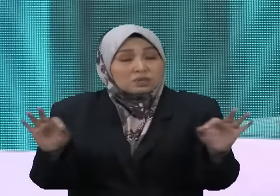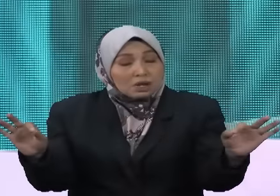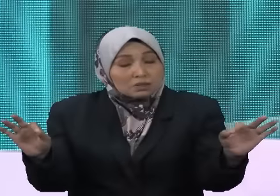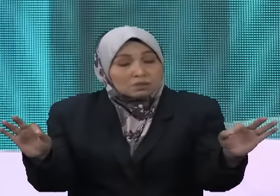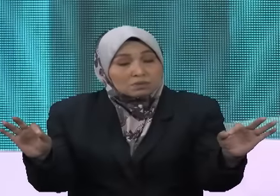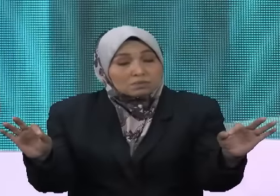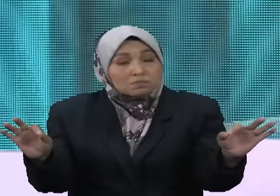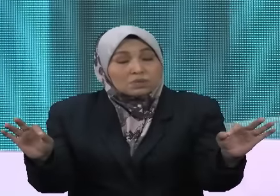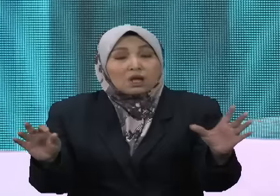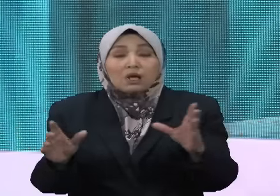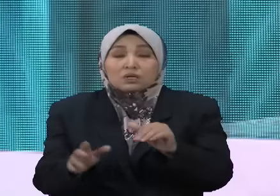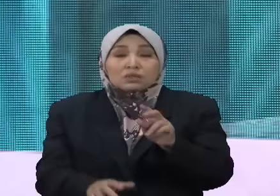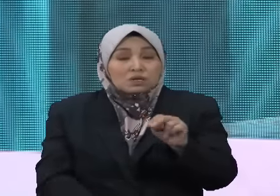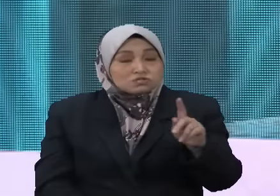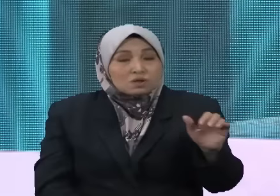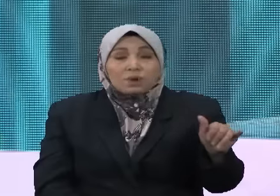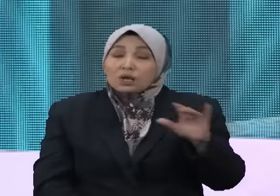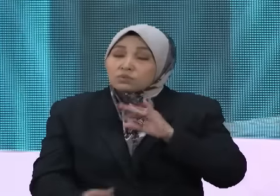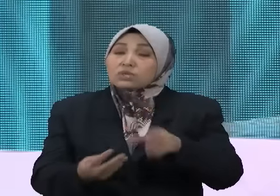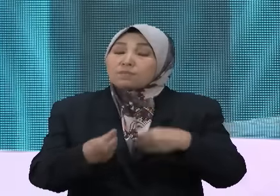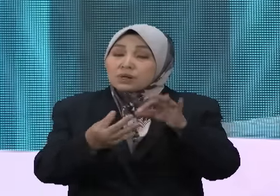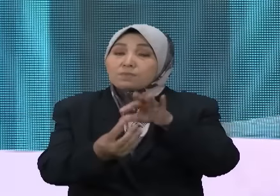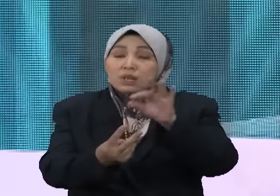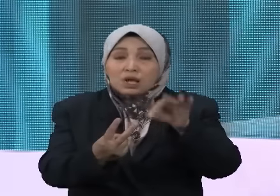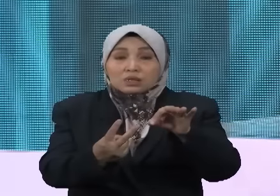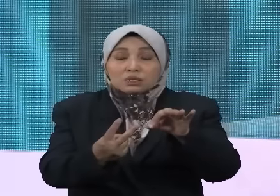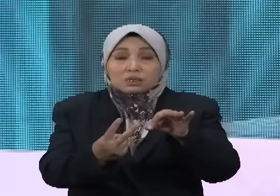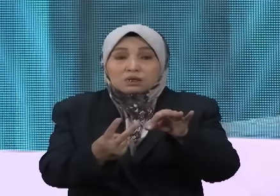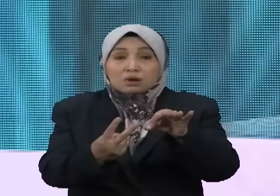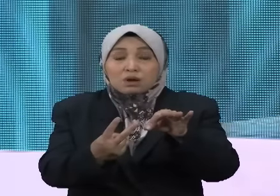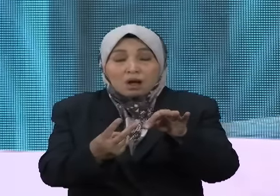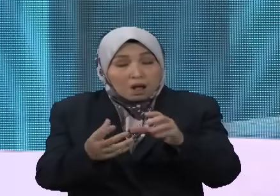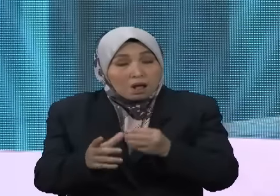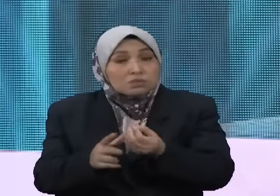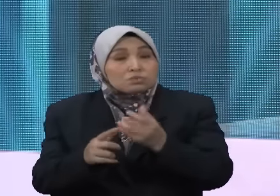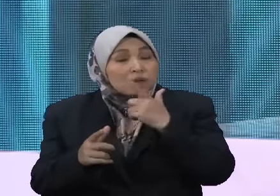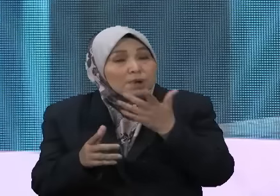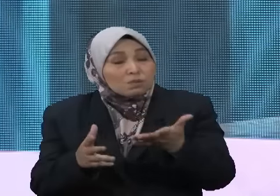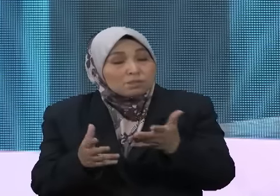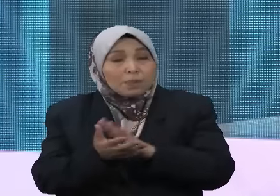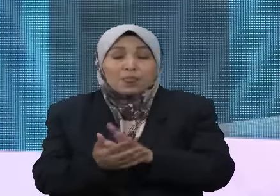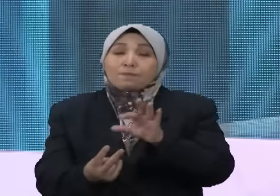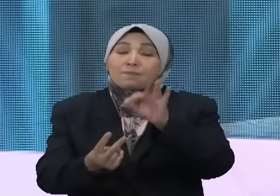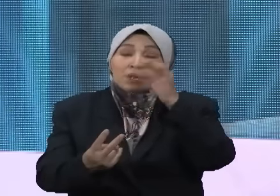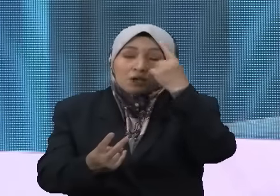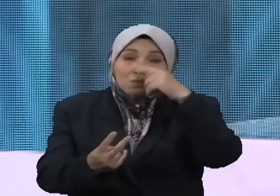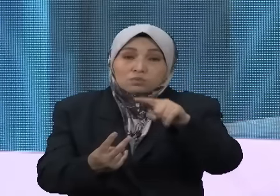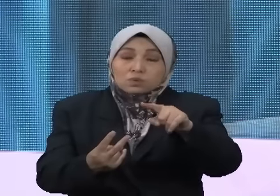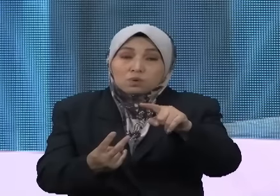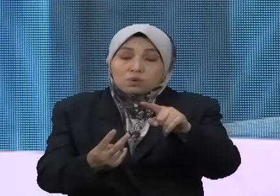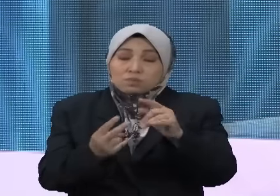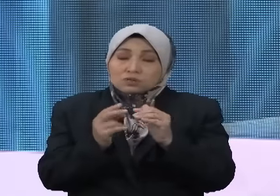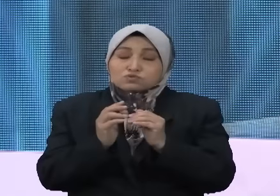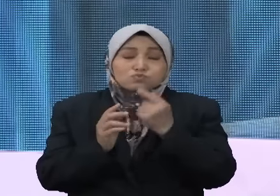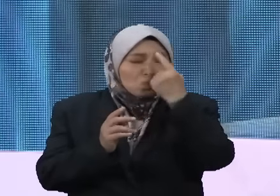la tastagfir lahum in tastagfir lahum aku diberi pilihan untuk istighfar ataupun tidak Kan Jadi nabi sallallahaihi wasallam memilih untuk beristighfar